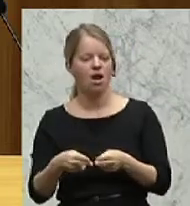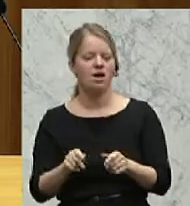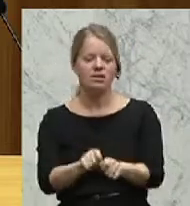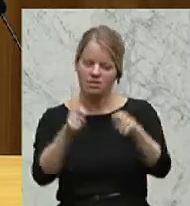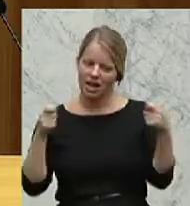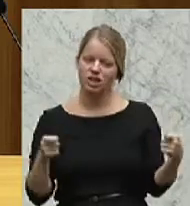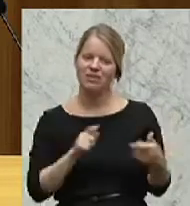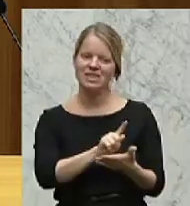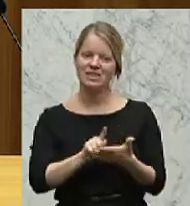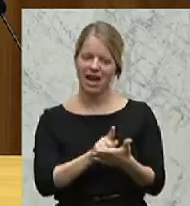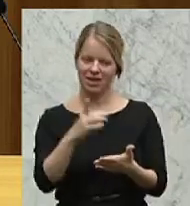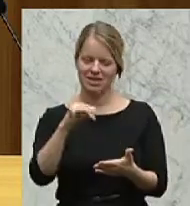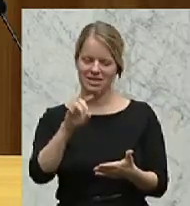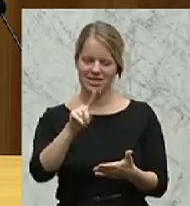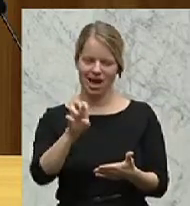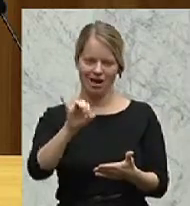Zeit bezieht sich da